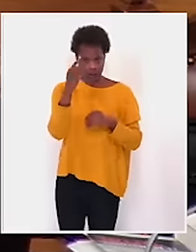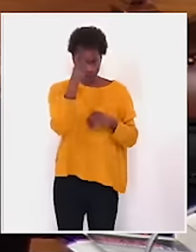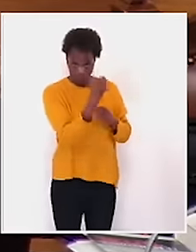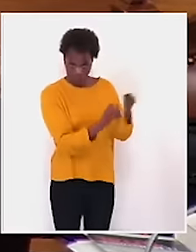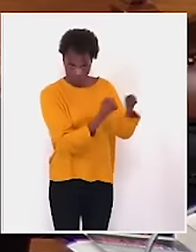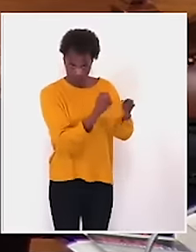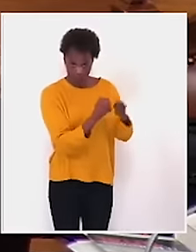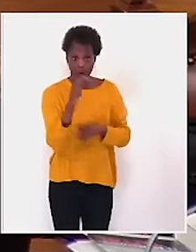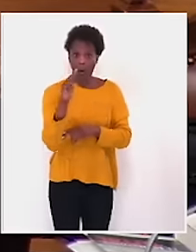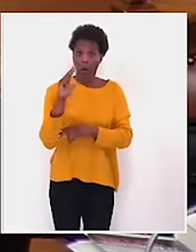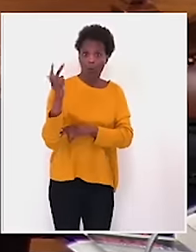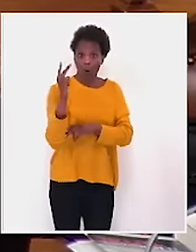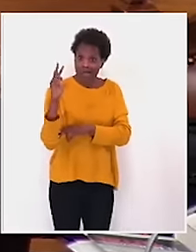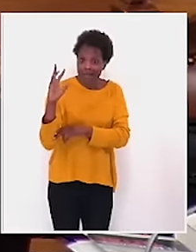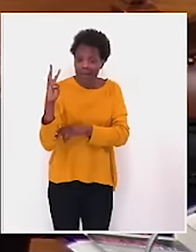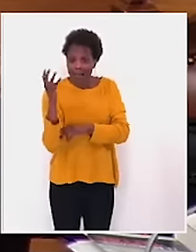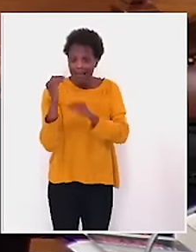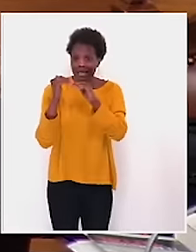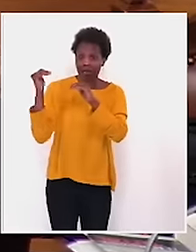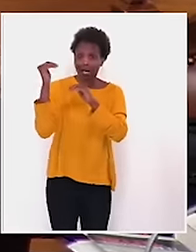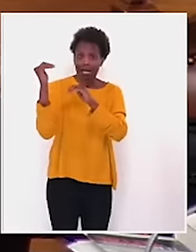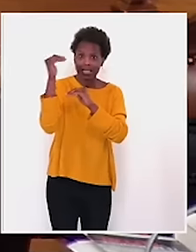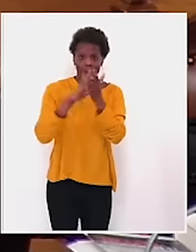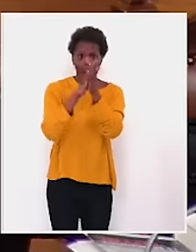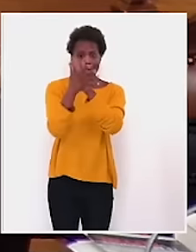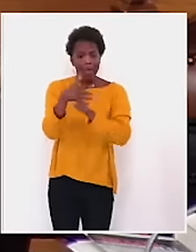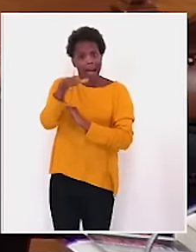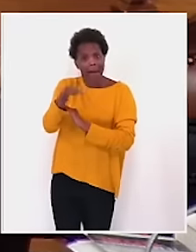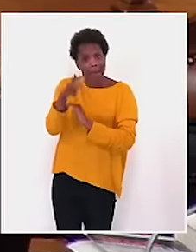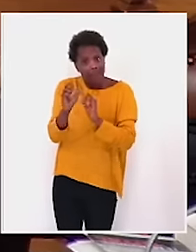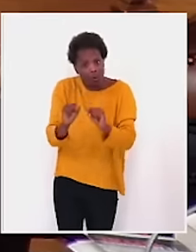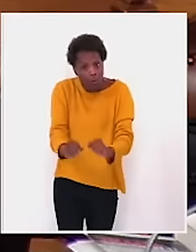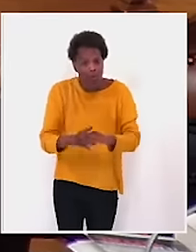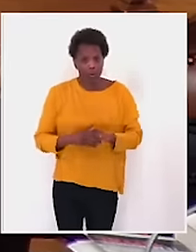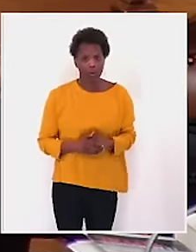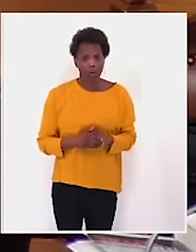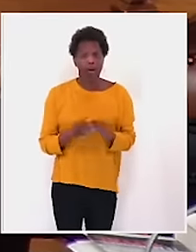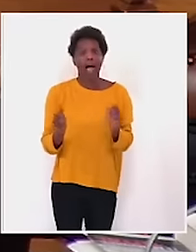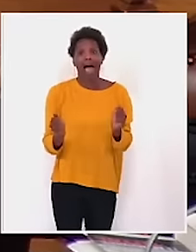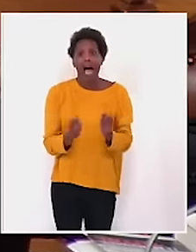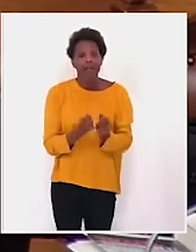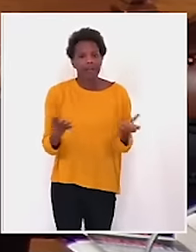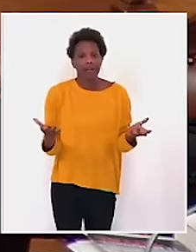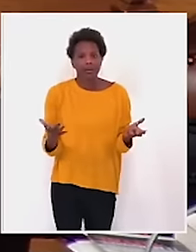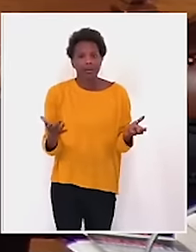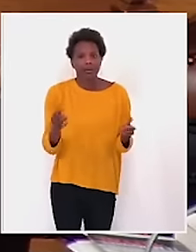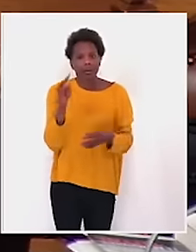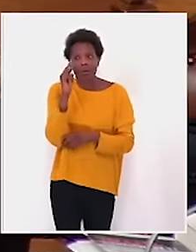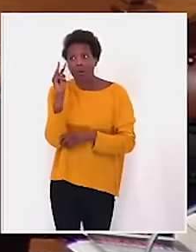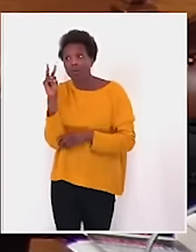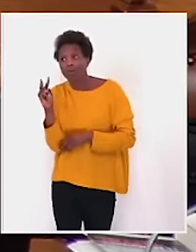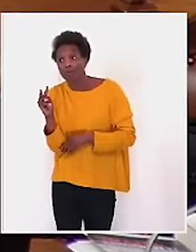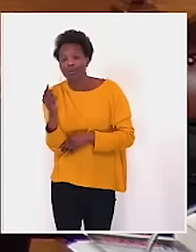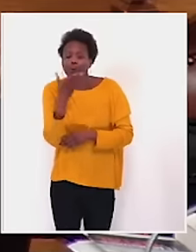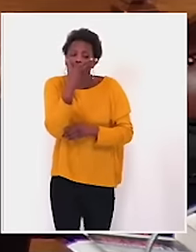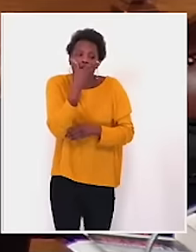ils peuvent aménager ces deux étages pour en faire des logements. Et avec une vue, une vue qui n'est pas forcément très jolie, parce que